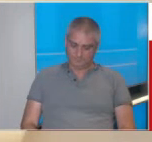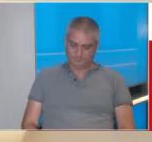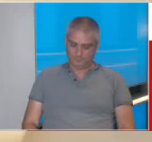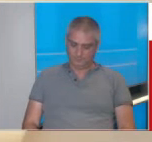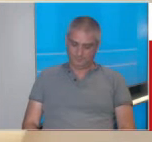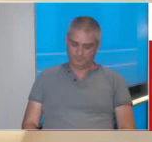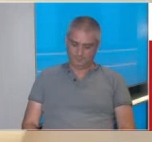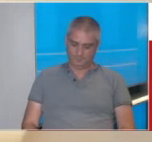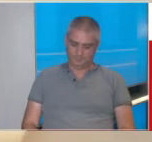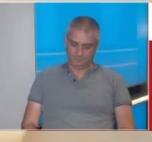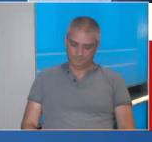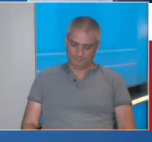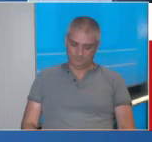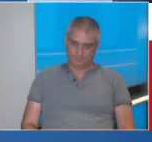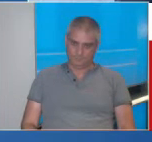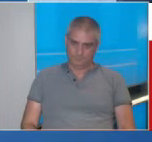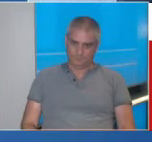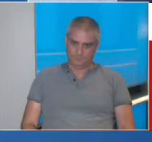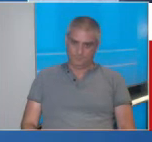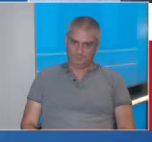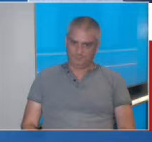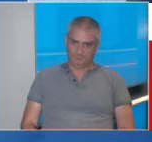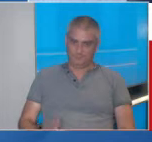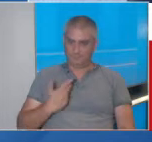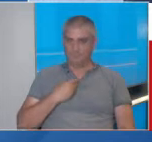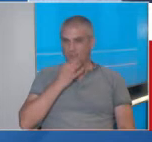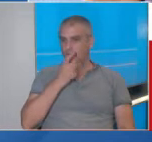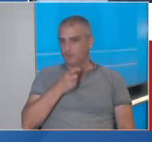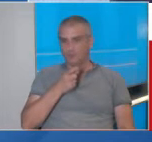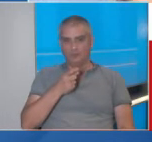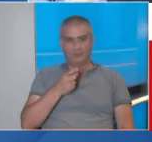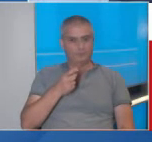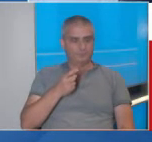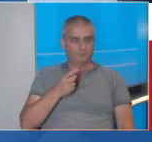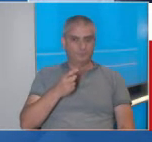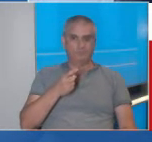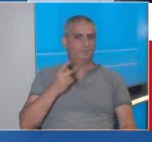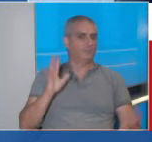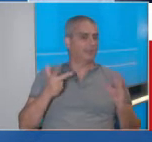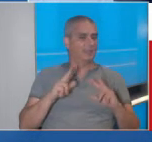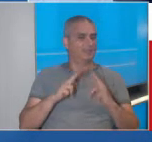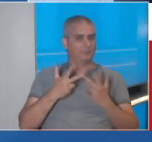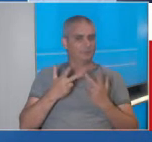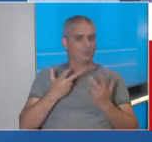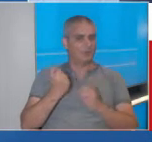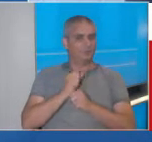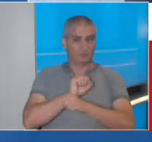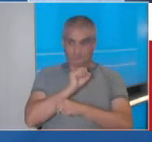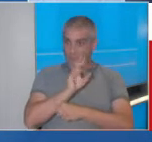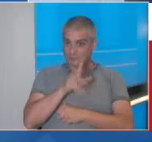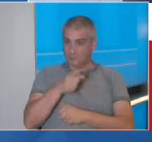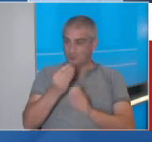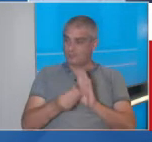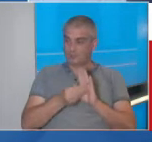ככה במשפט אחד לסיום, אם היו שואלים אותך איך לעורר היום את הציבור ולצאת למחאה, יש איזה